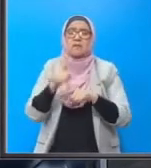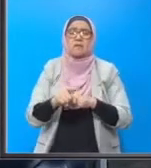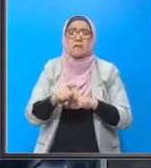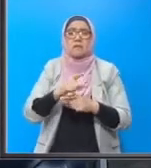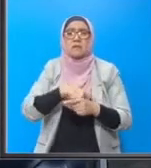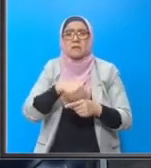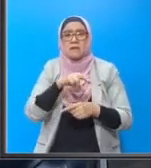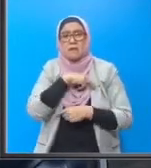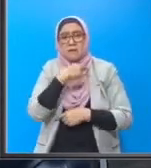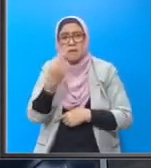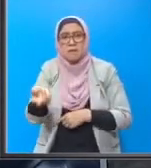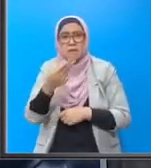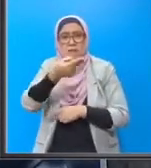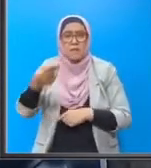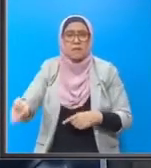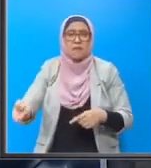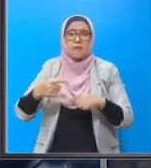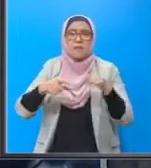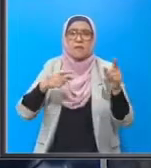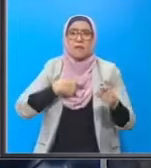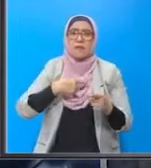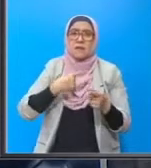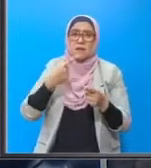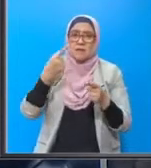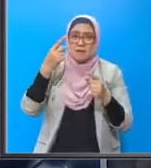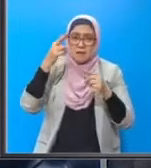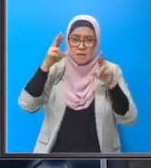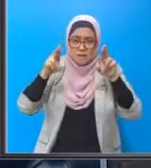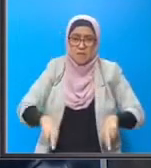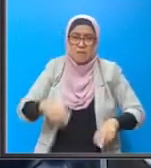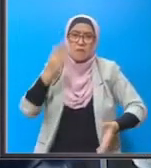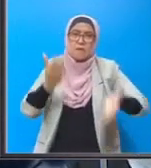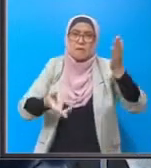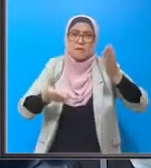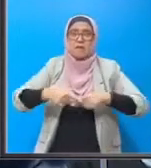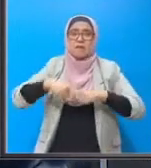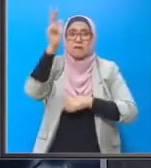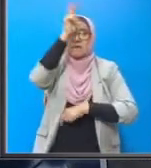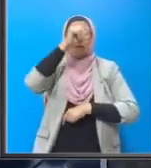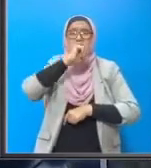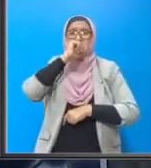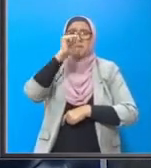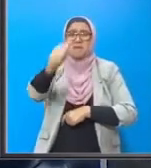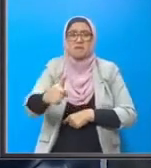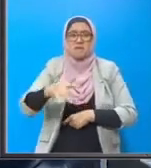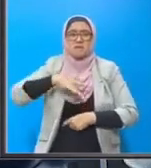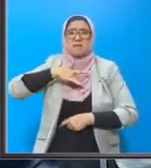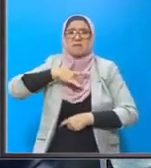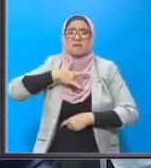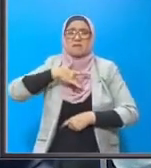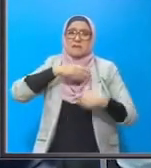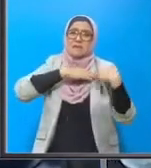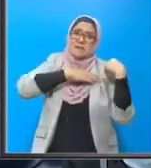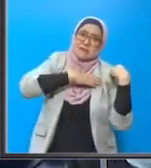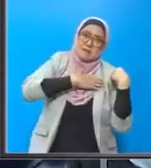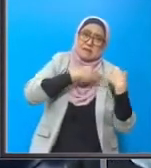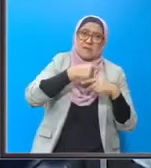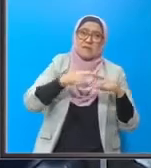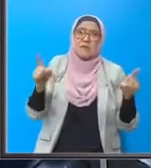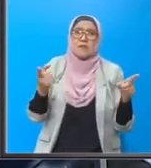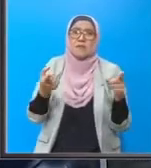sebagai kali PH kerajaan dia tidak ber-ac satu beban dan berbanding dengan Tuan hal rakyat di